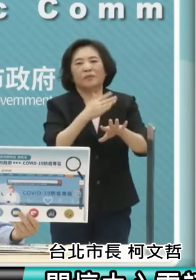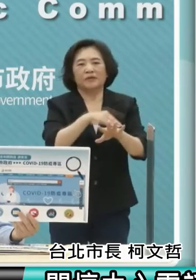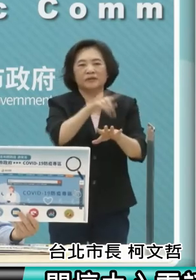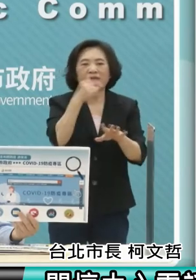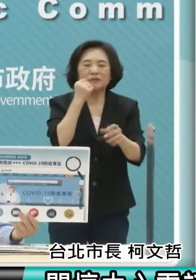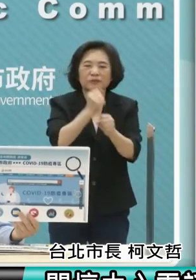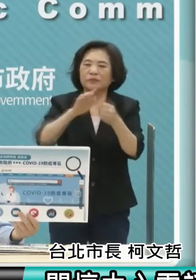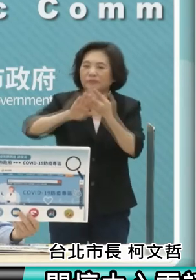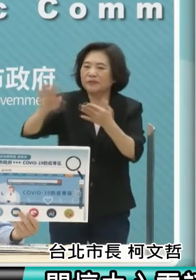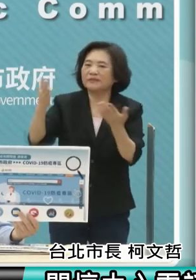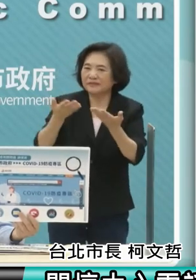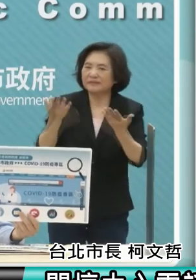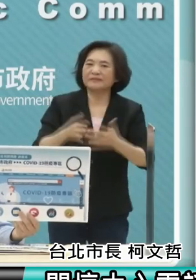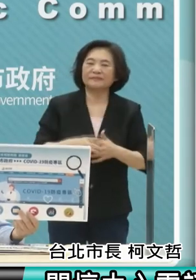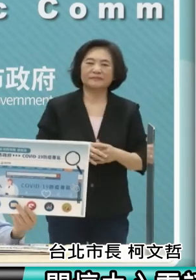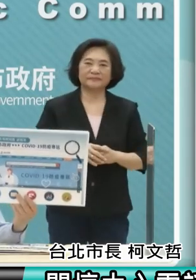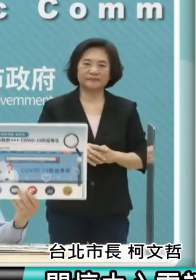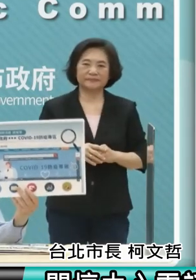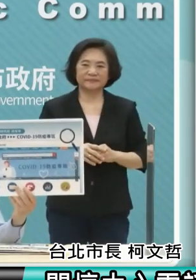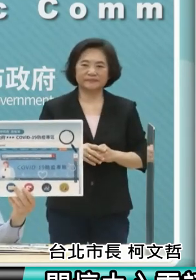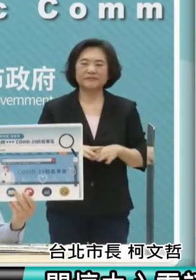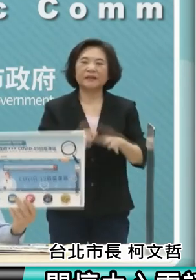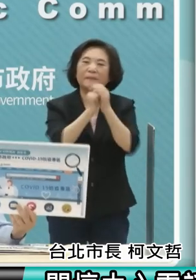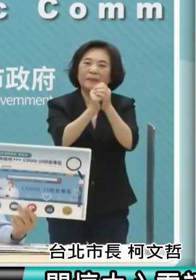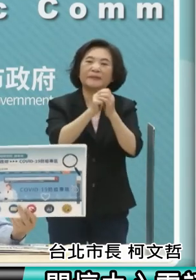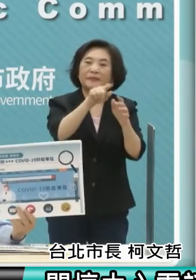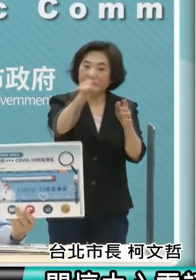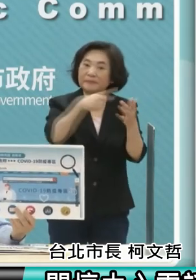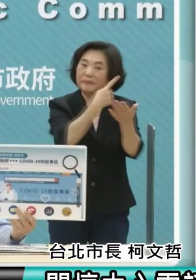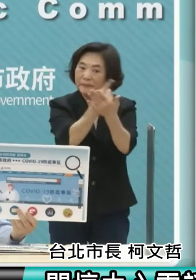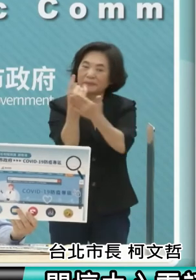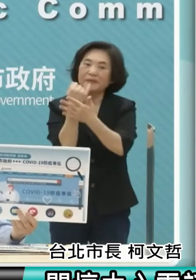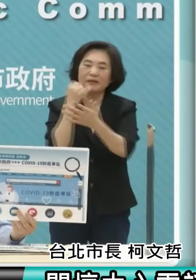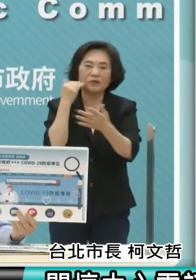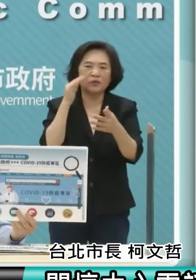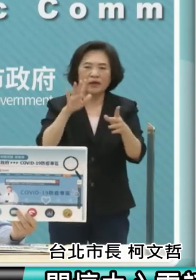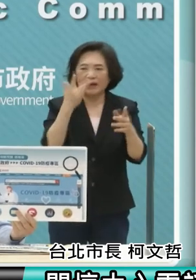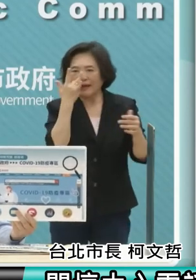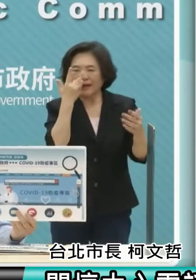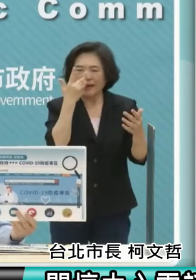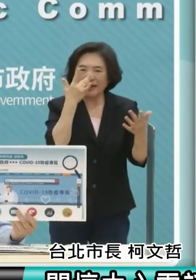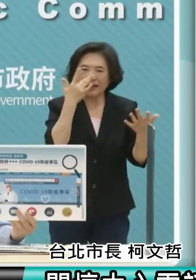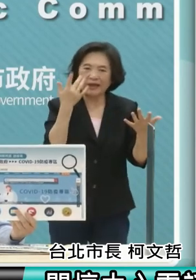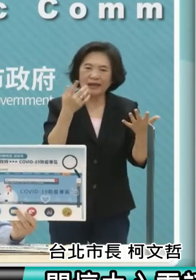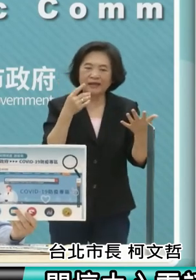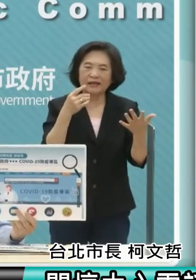去做其他有意义的事情。所以拜托大家如果你有什么